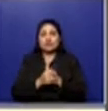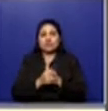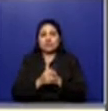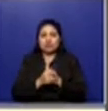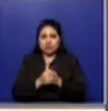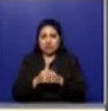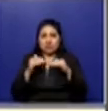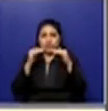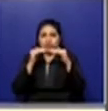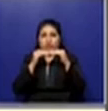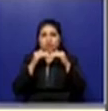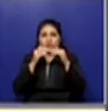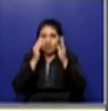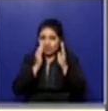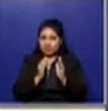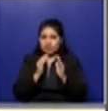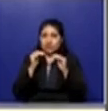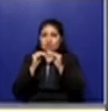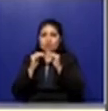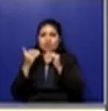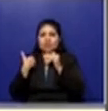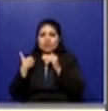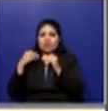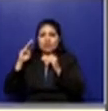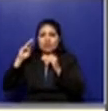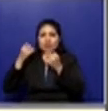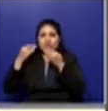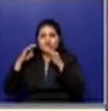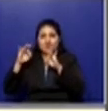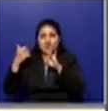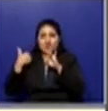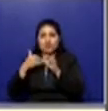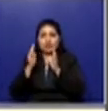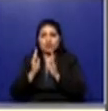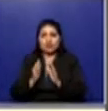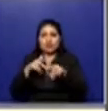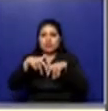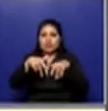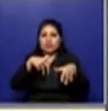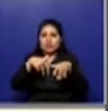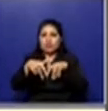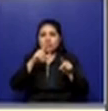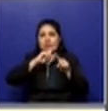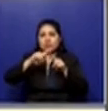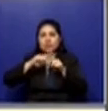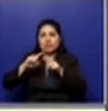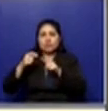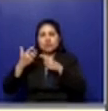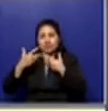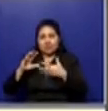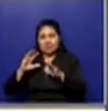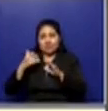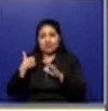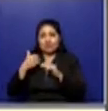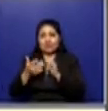ชนสิทธิเสรีภาพและการคุ้มครองผู้บริโภคและคณะกรรมการเทคโนโลยีสารสนเท